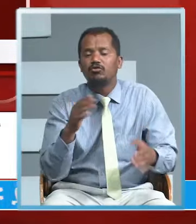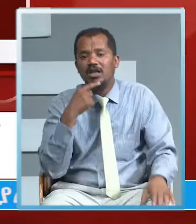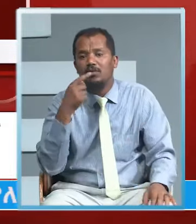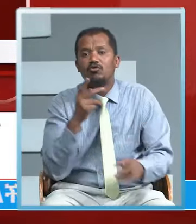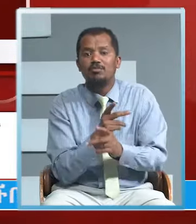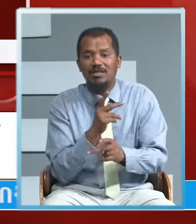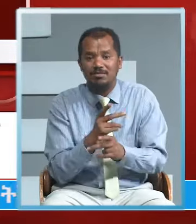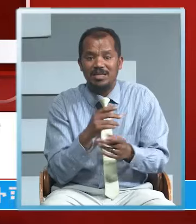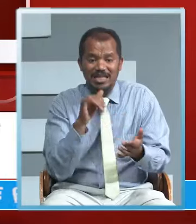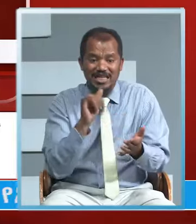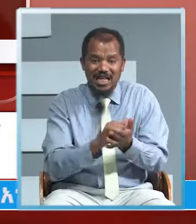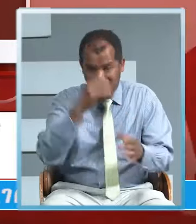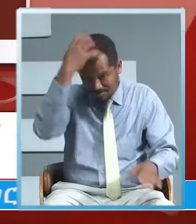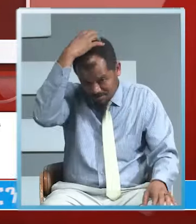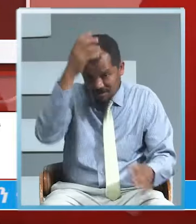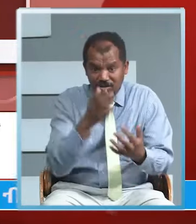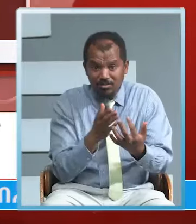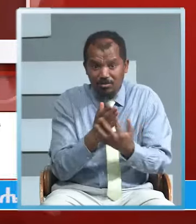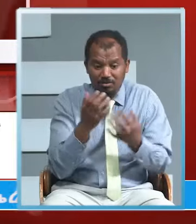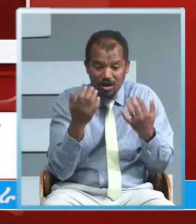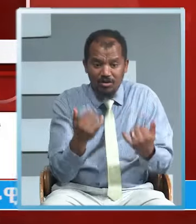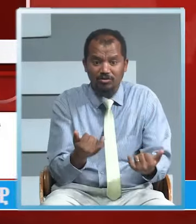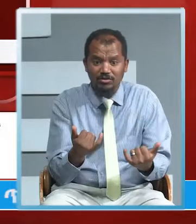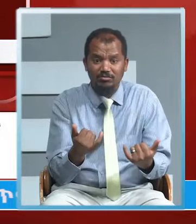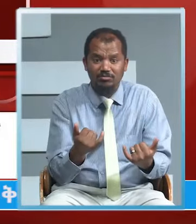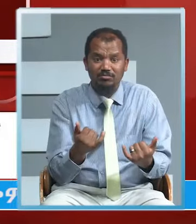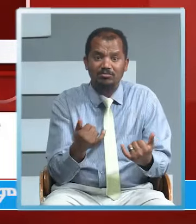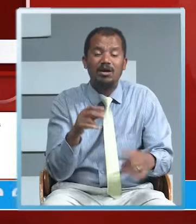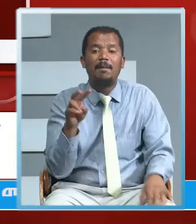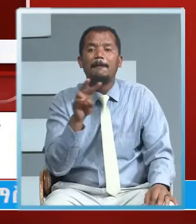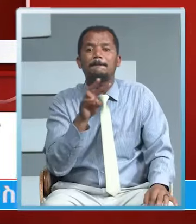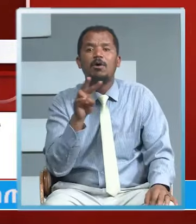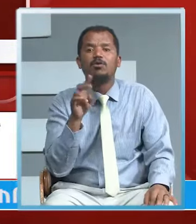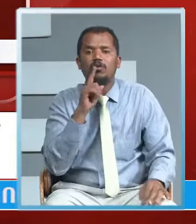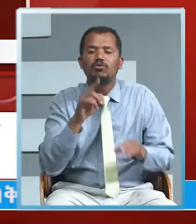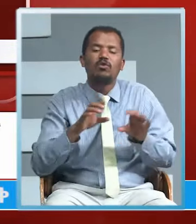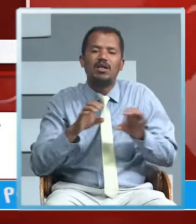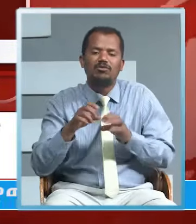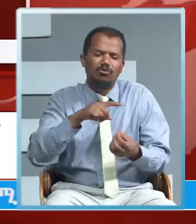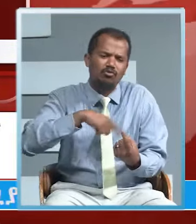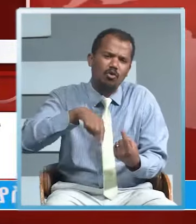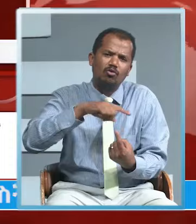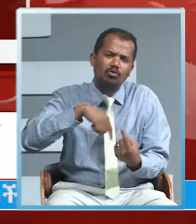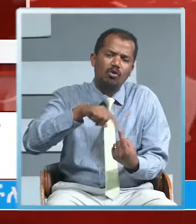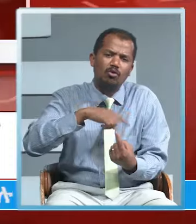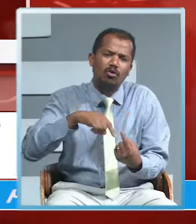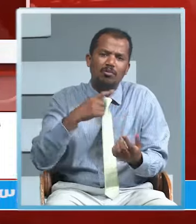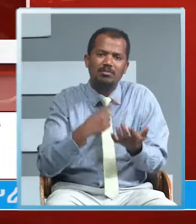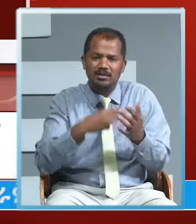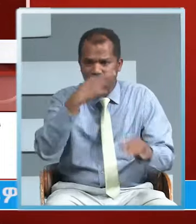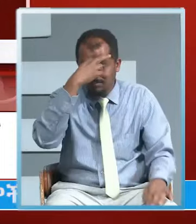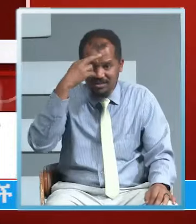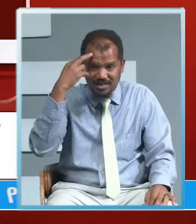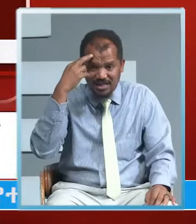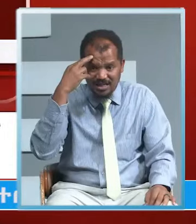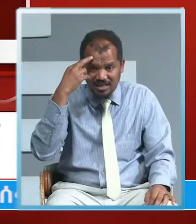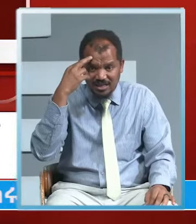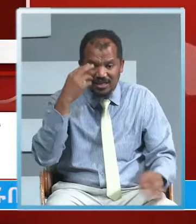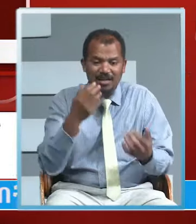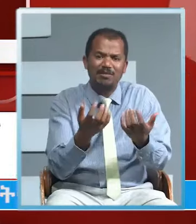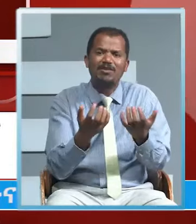ተብሎ የሚጠበቅ ማለት ነው። ያንን በመንግስት በኩል አሁንም ከላይ እንዲመጣ በሁለቱ ነው ያደረግነው። ዞሮ ዞሮ በዚህ ምክንያት